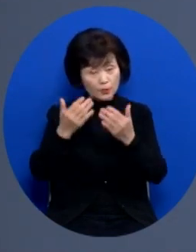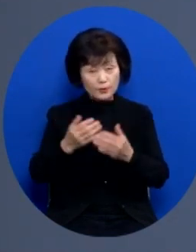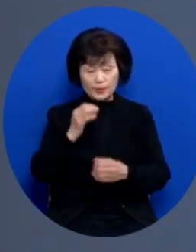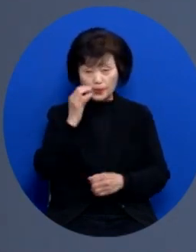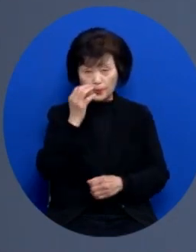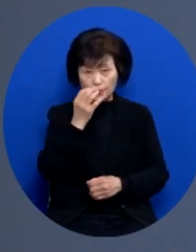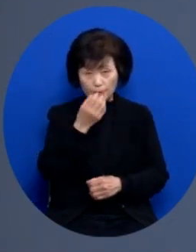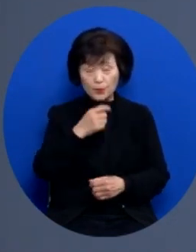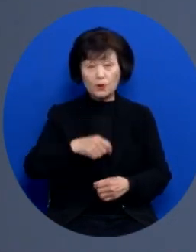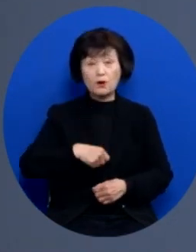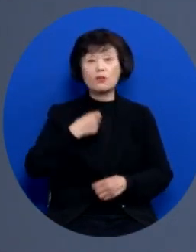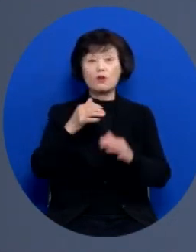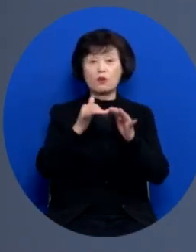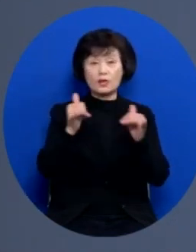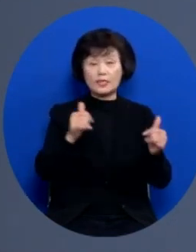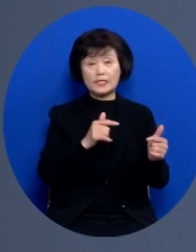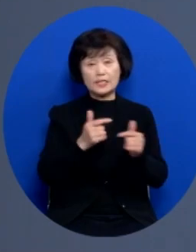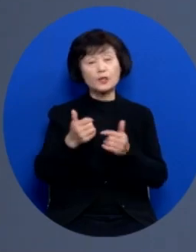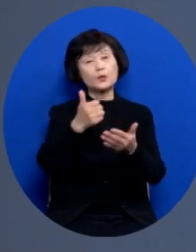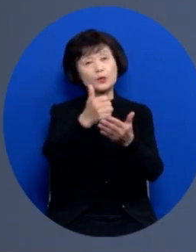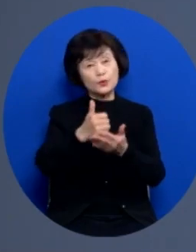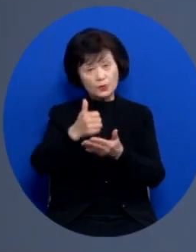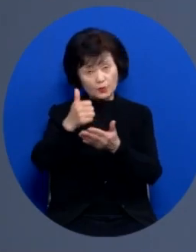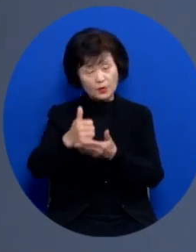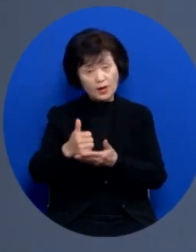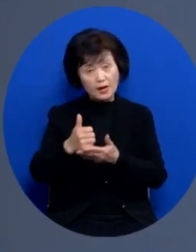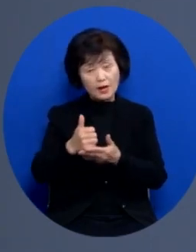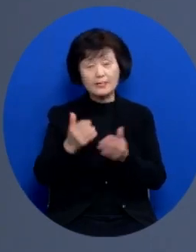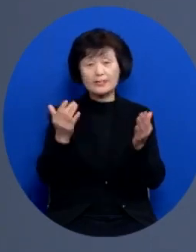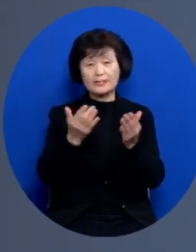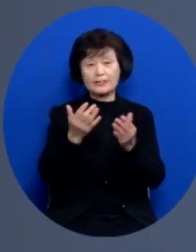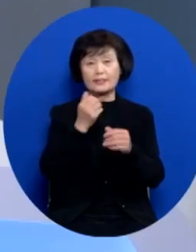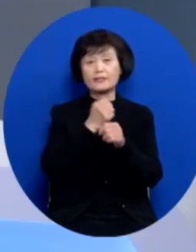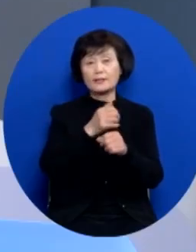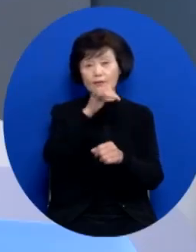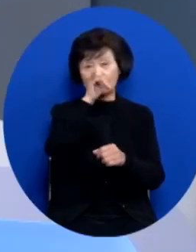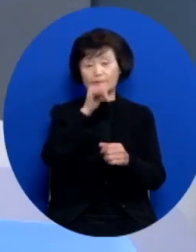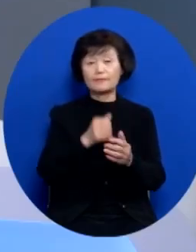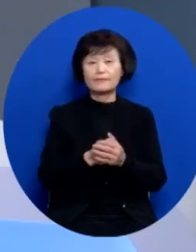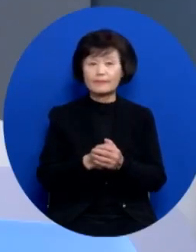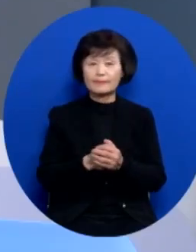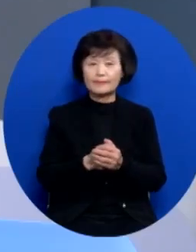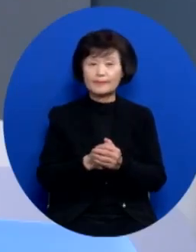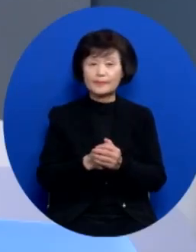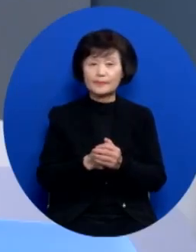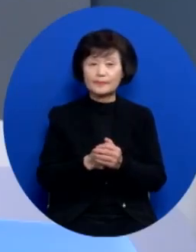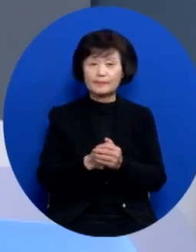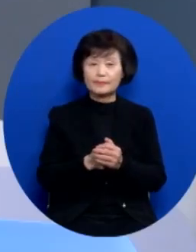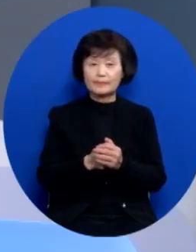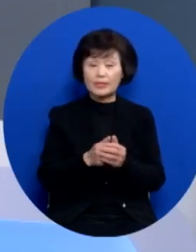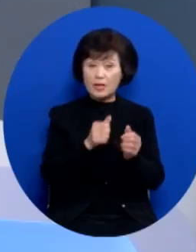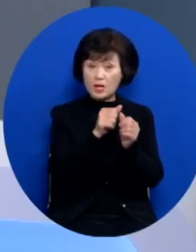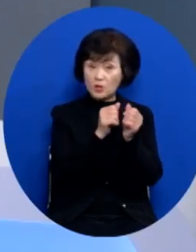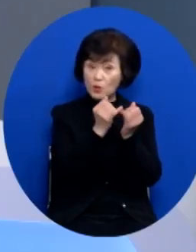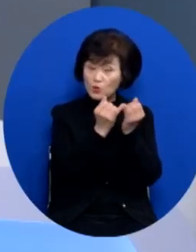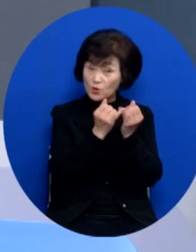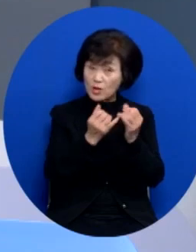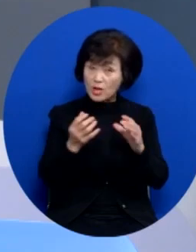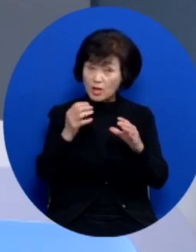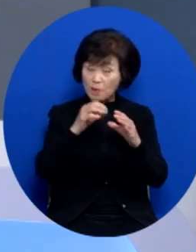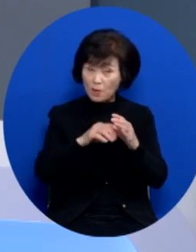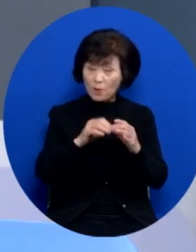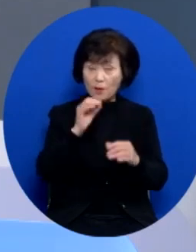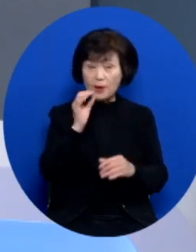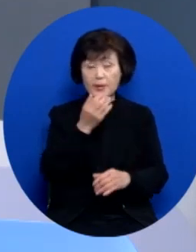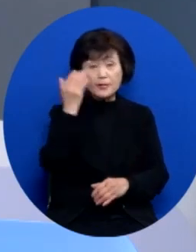거룩한 의인들을 초청하는 그런 사역을 하고 있습니다. 네, 목사님. 동성애를 비롯해 성결을